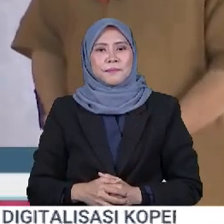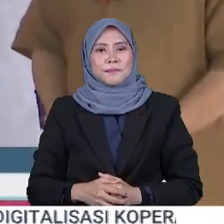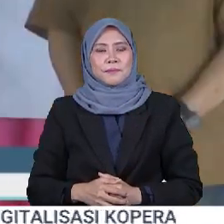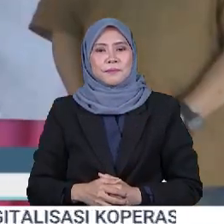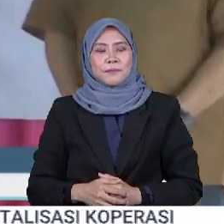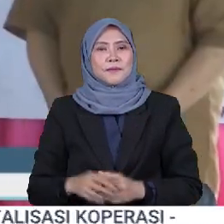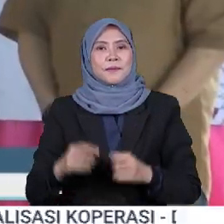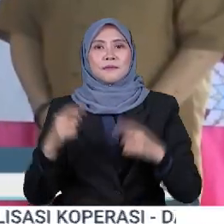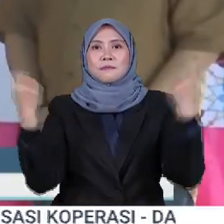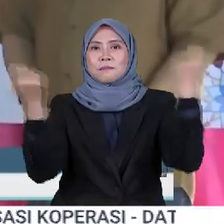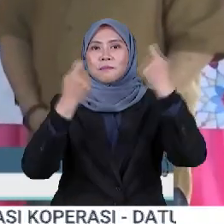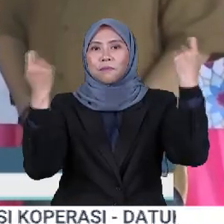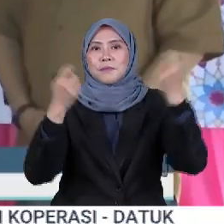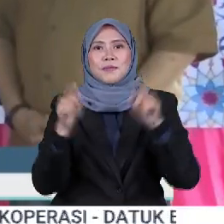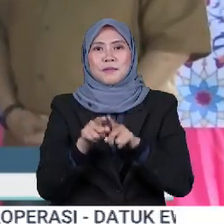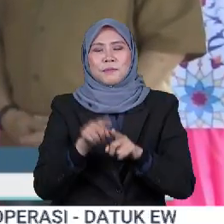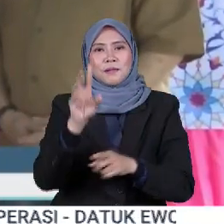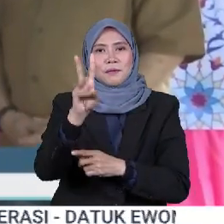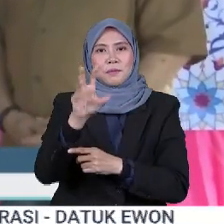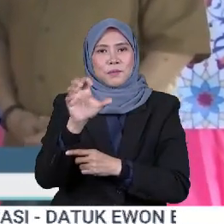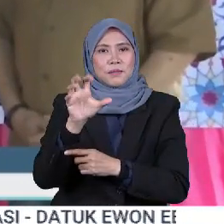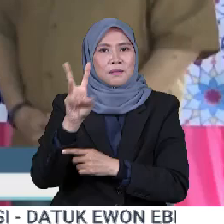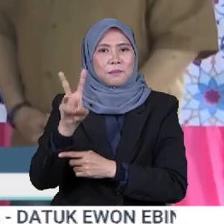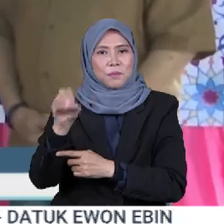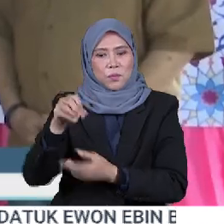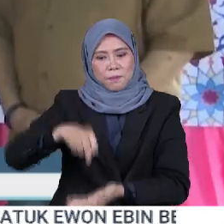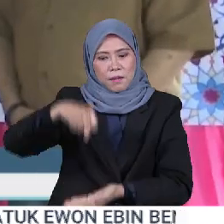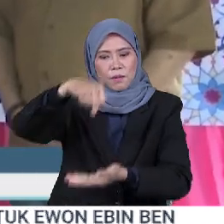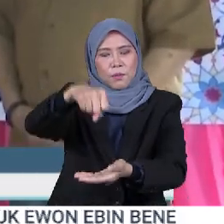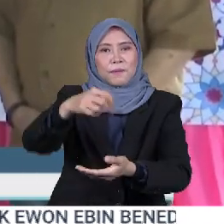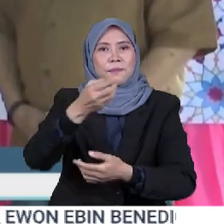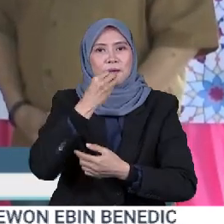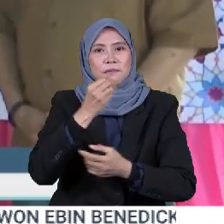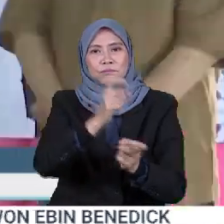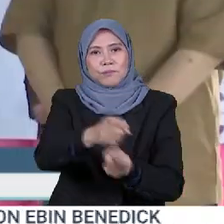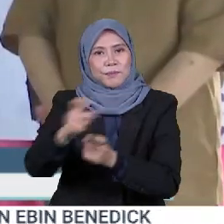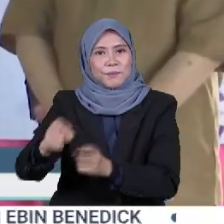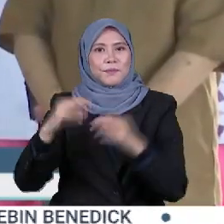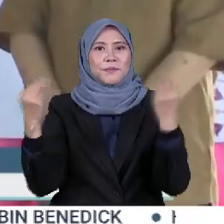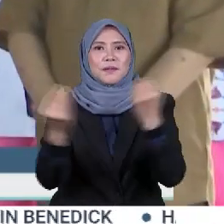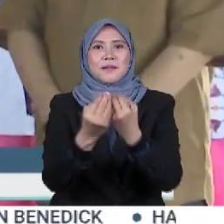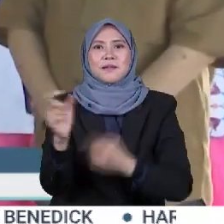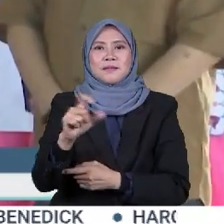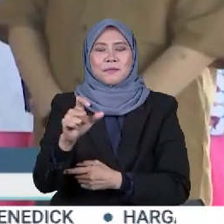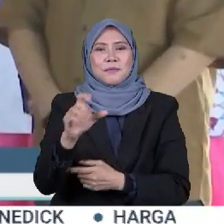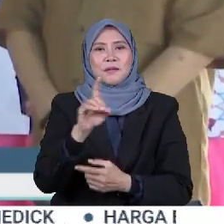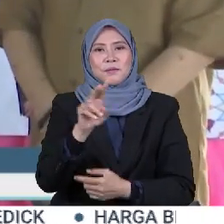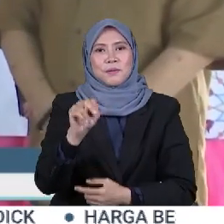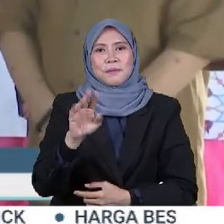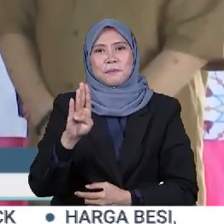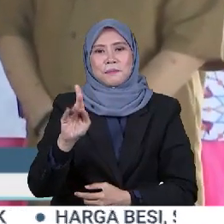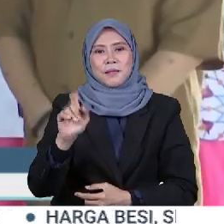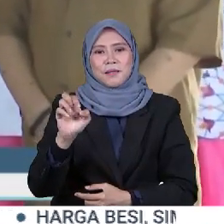Dalam majlis sama turut disampaikan 660 bakul makanan kepada masyarakat Islam bagi kawasan Dewan Undangan Negeri